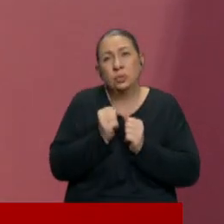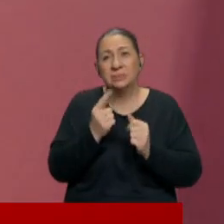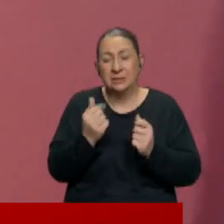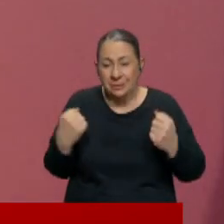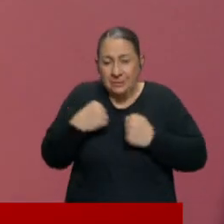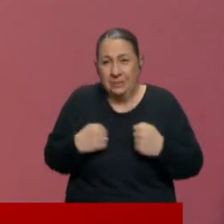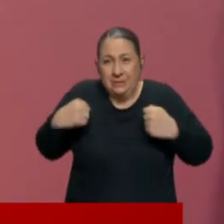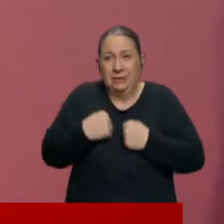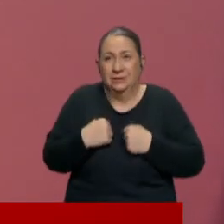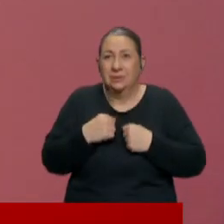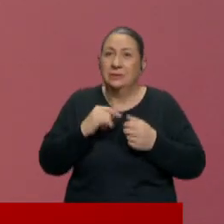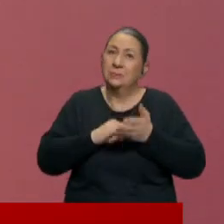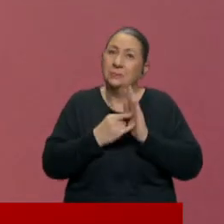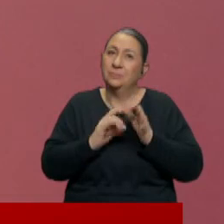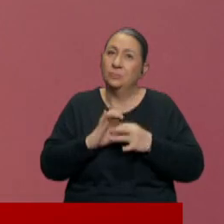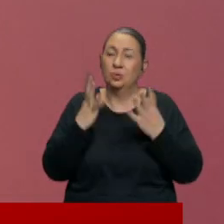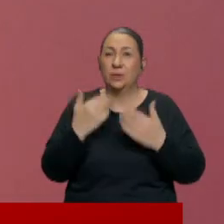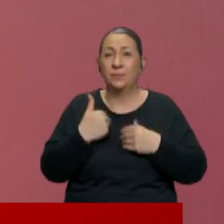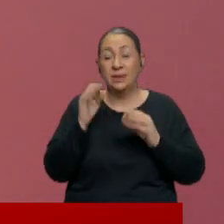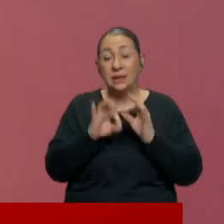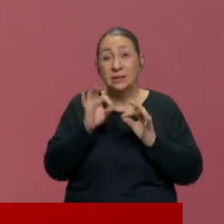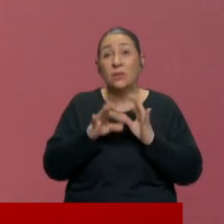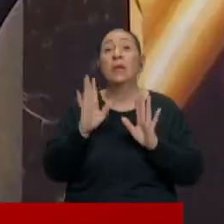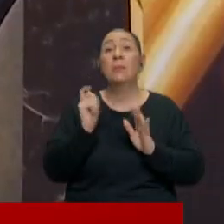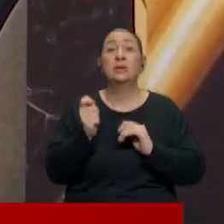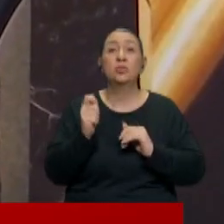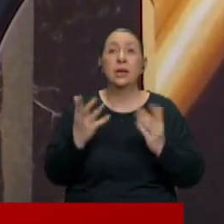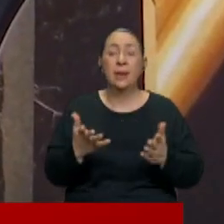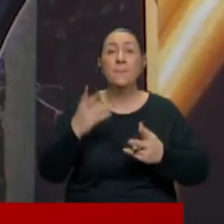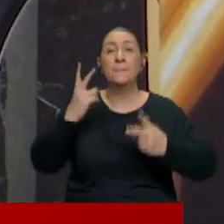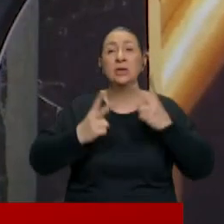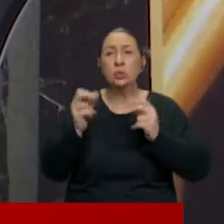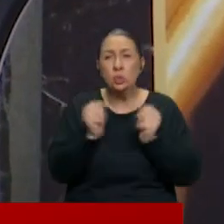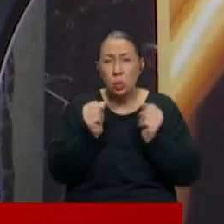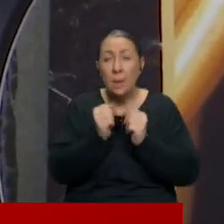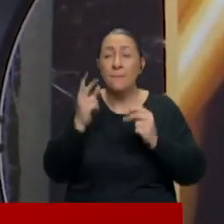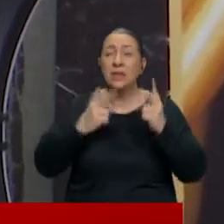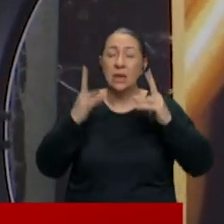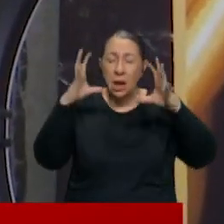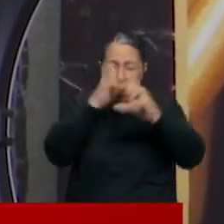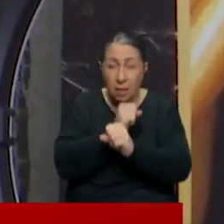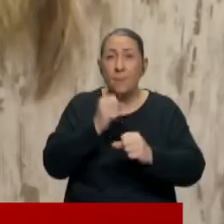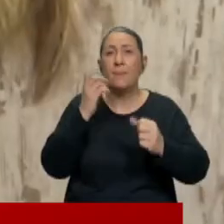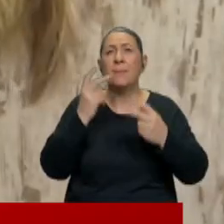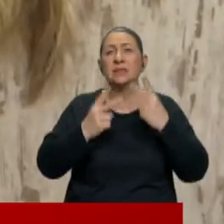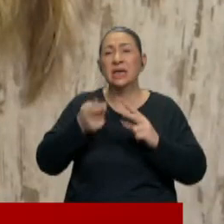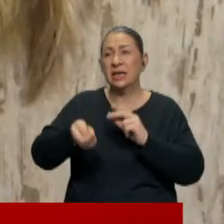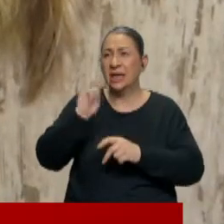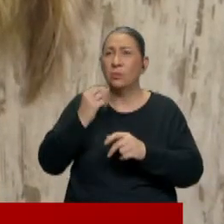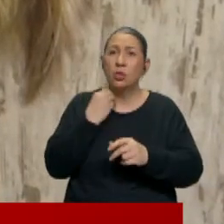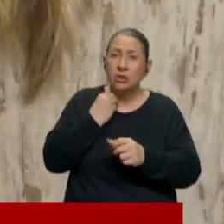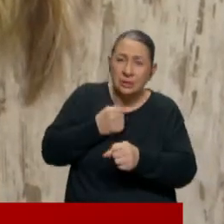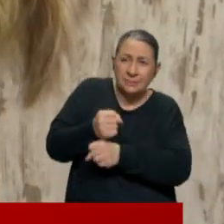kat kat giyerek zaten öyle çözüyordum. Tasarruf değil, mecburiyet. Kimi soğukta, kimi karanlıkta, kimi de kredi borcuyla